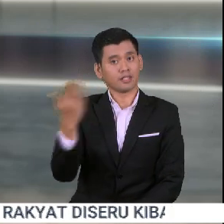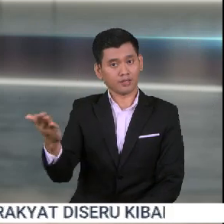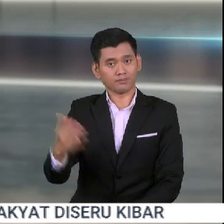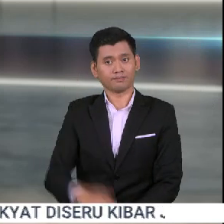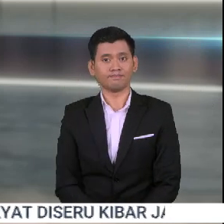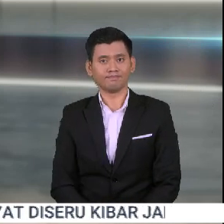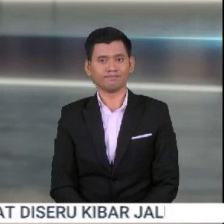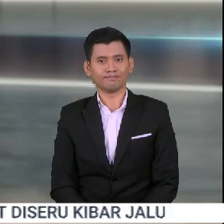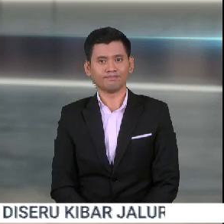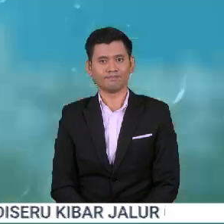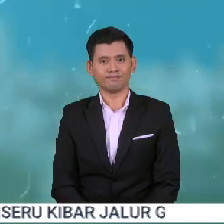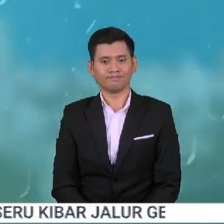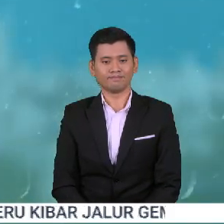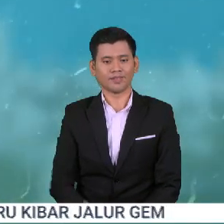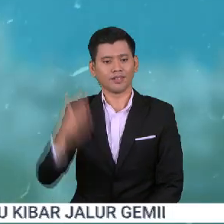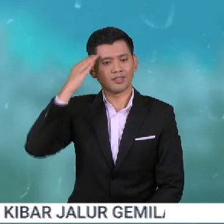Silakan.